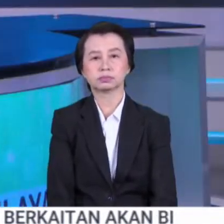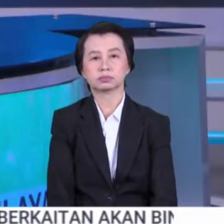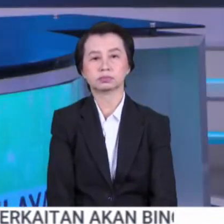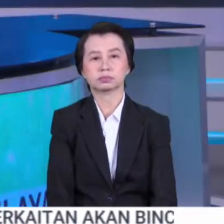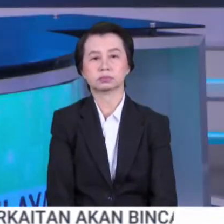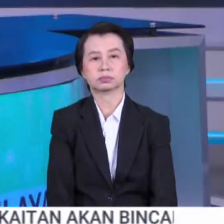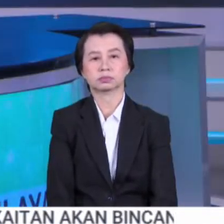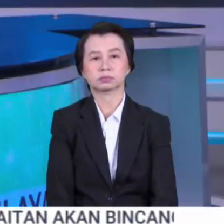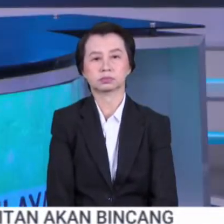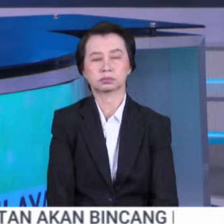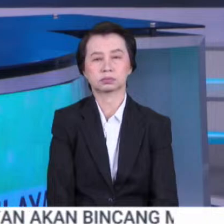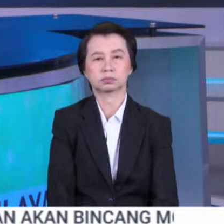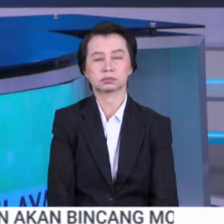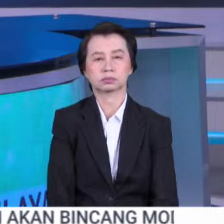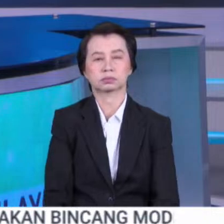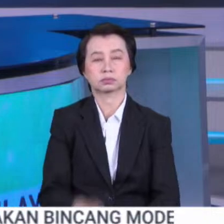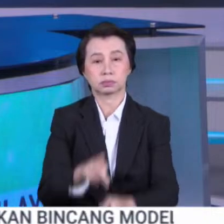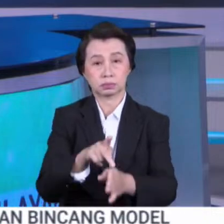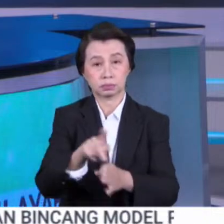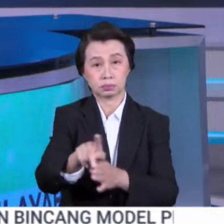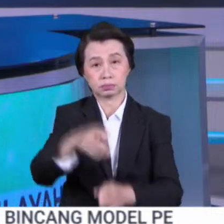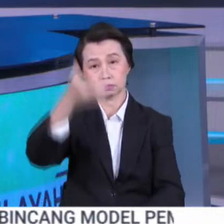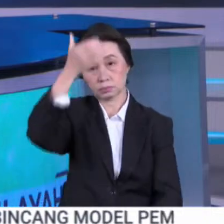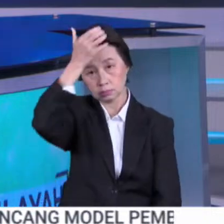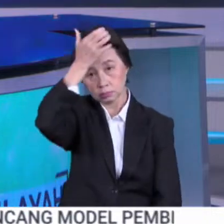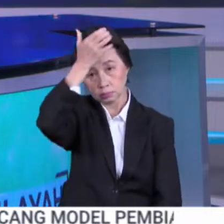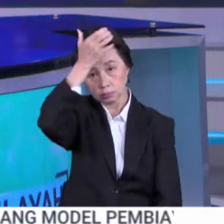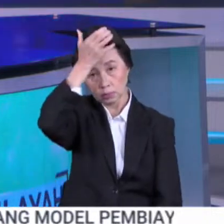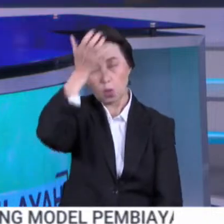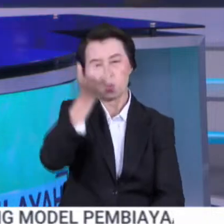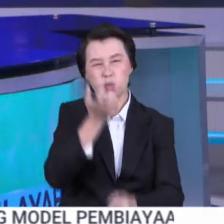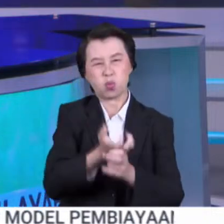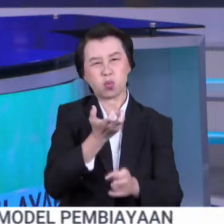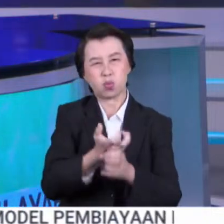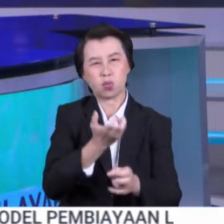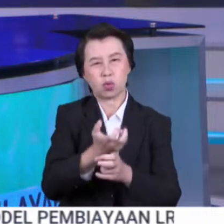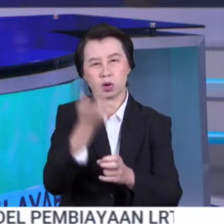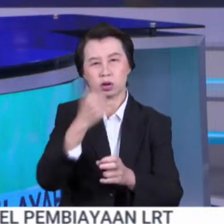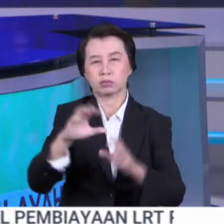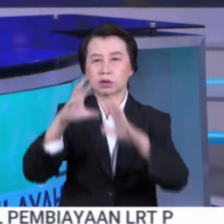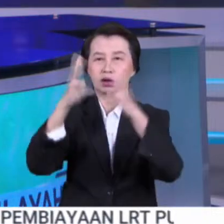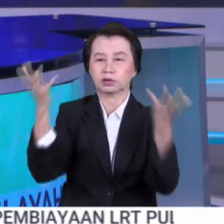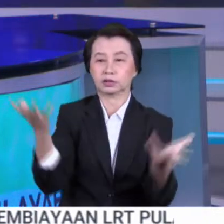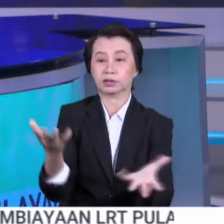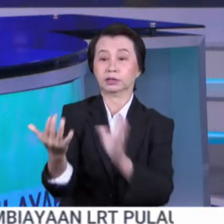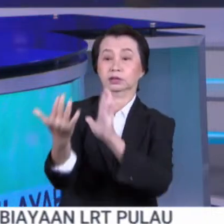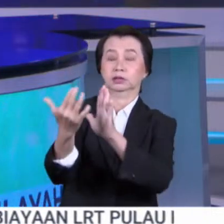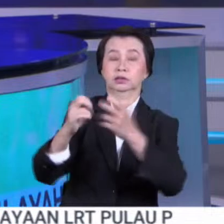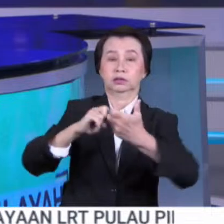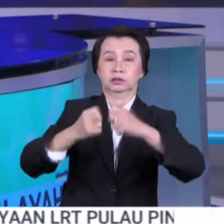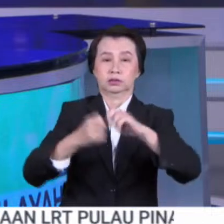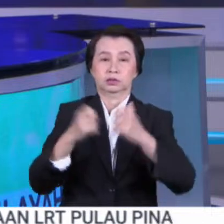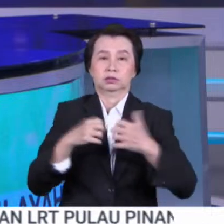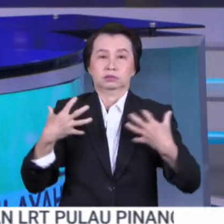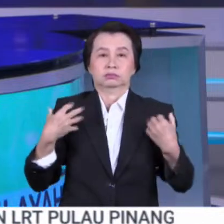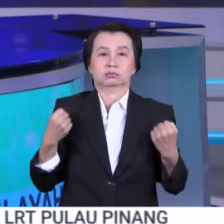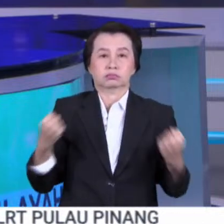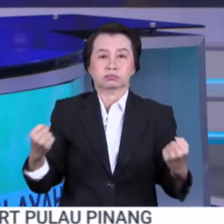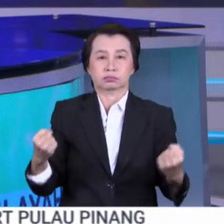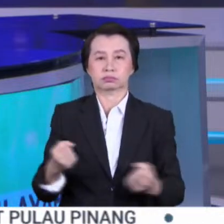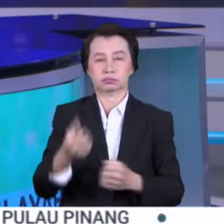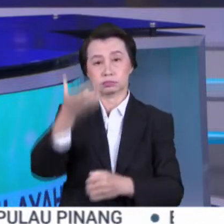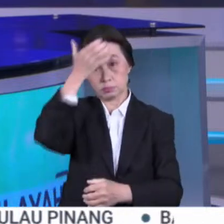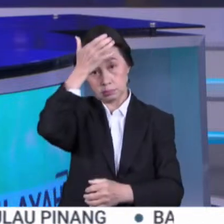Baik, profesyen kejururawatan kini semakin mencabar memandangkan dunia berdepan pelbagai krisis kesihatan.